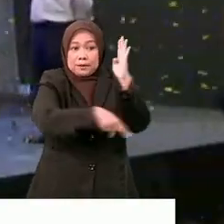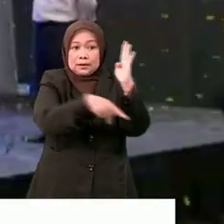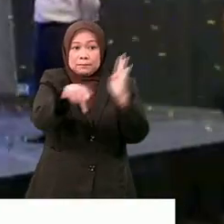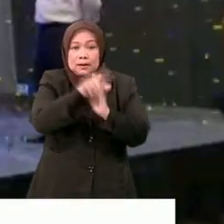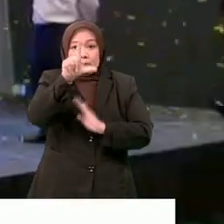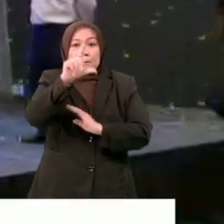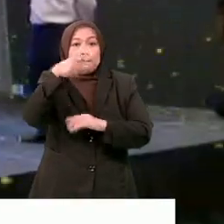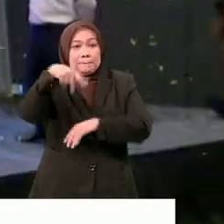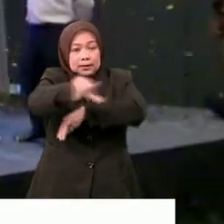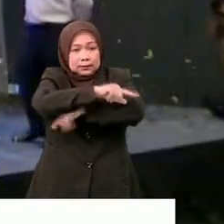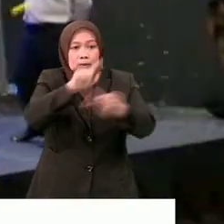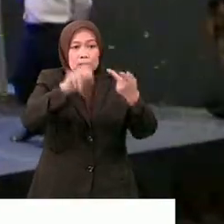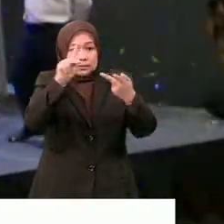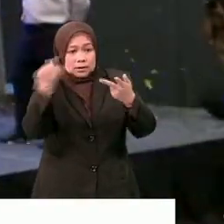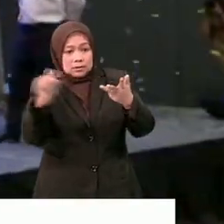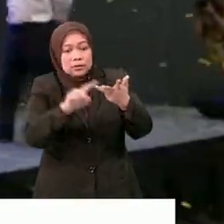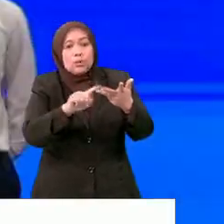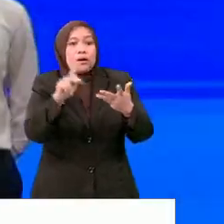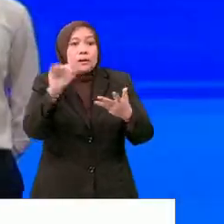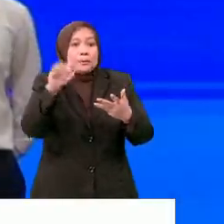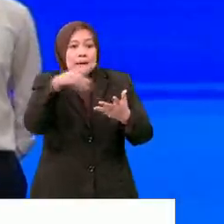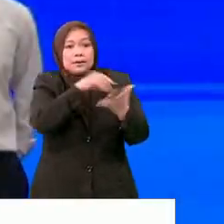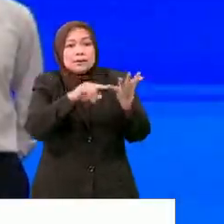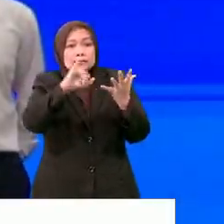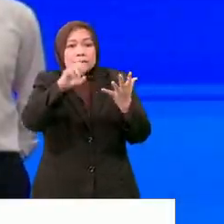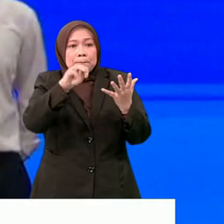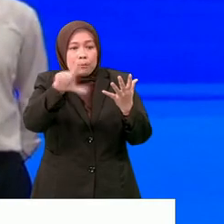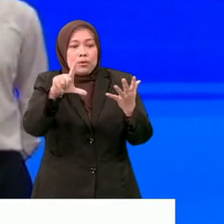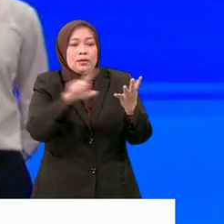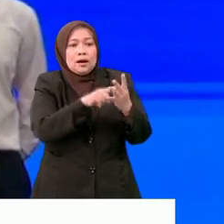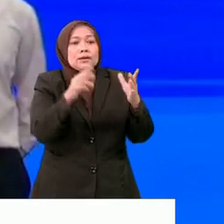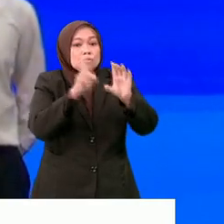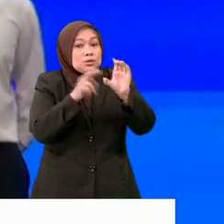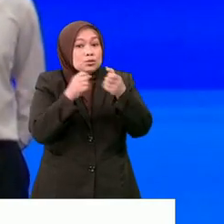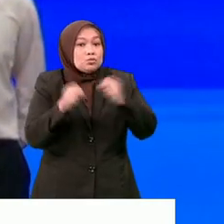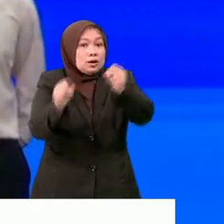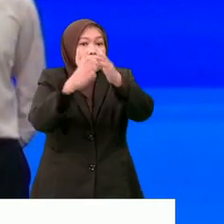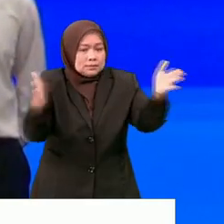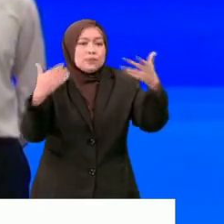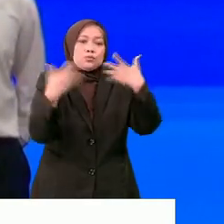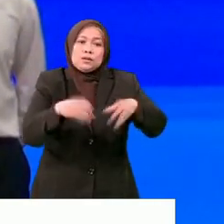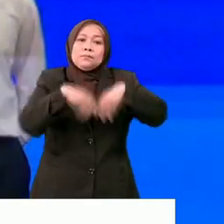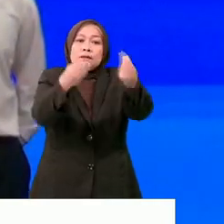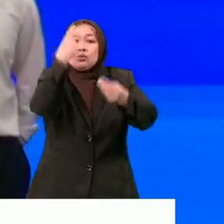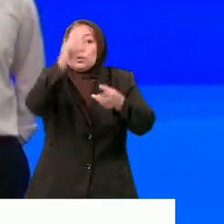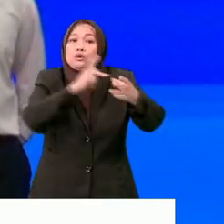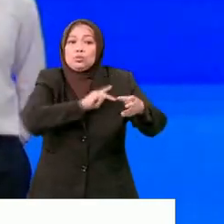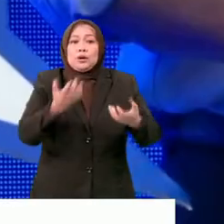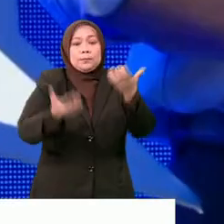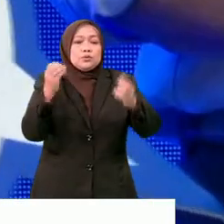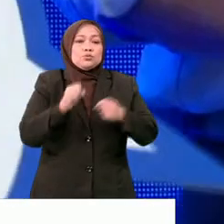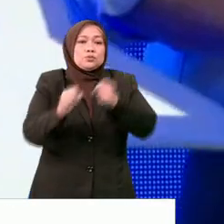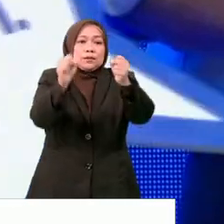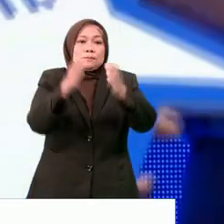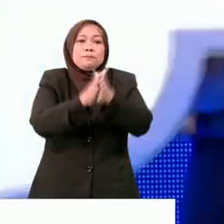menembak pantai Cole Selangor Kuala pilah dan jempol selain kursi sungai besar yang ditawarkan secara terbuka oleh ketua ambil bagian sungai